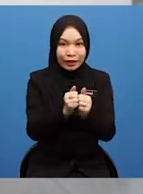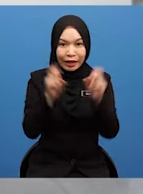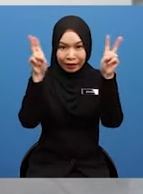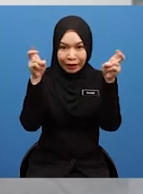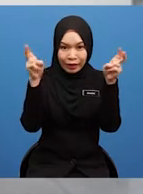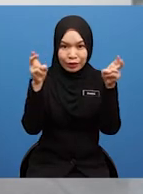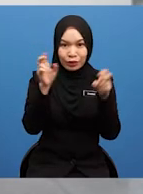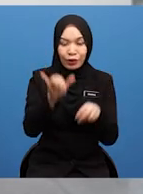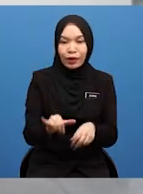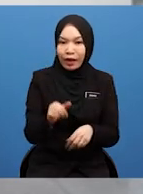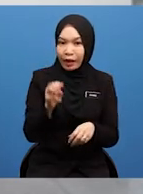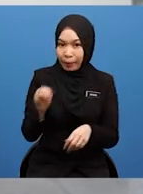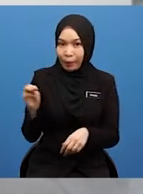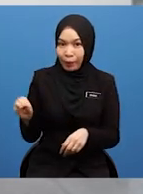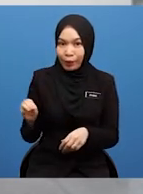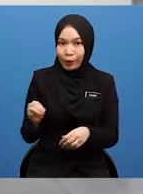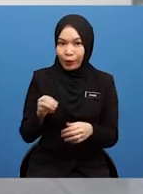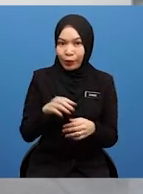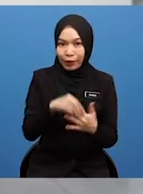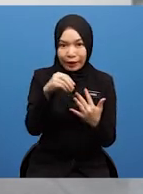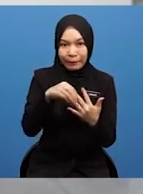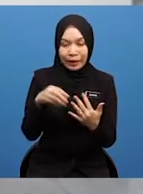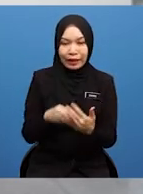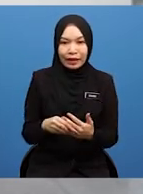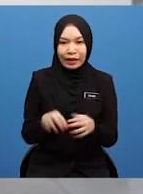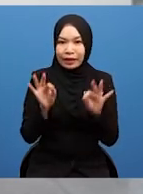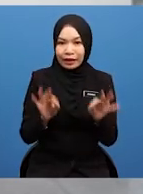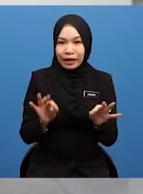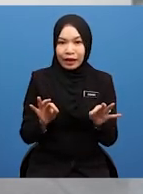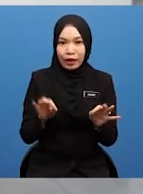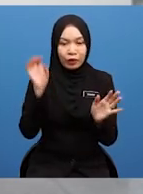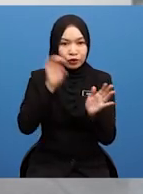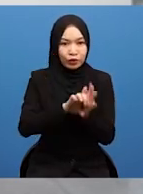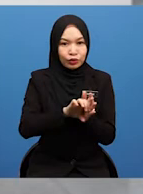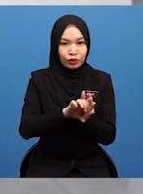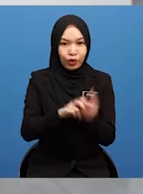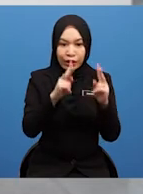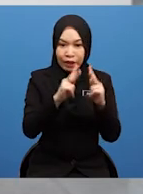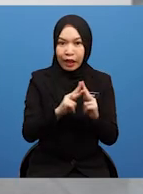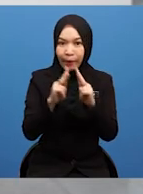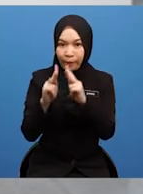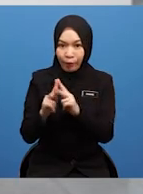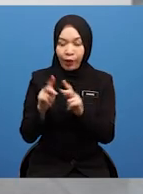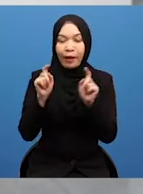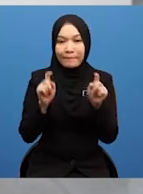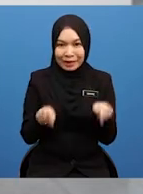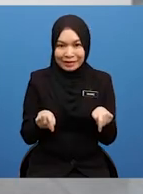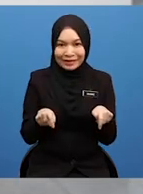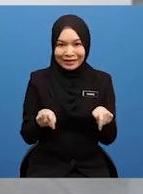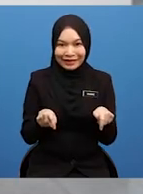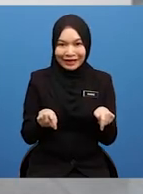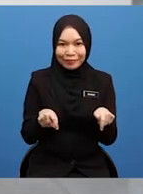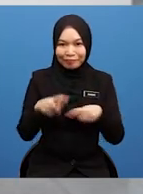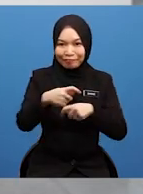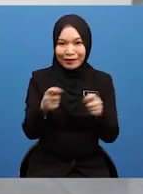contoh kita pilih keadaannya latar belakangnya Dusun Harus lagunya settingnya Dusun ia jangan hantam kromo salju